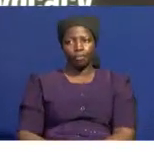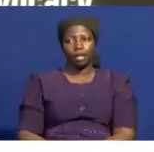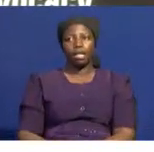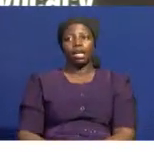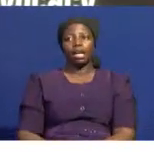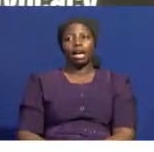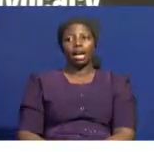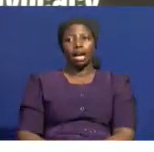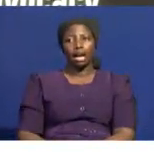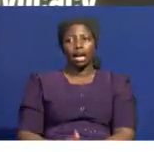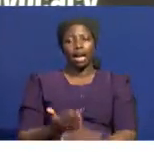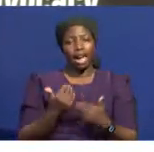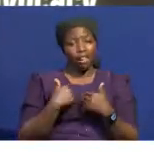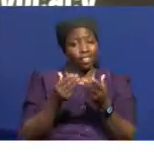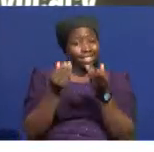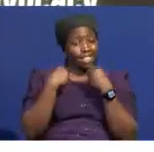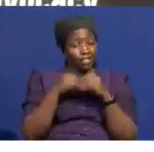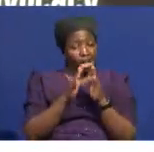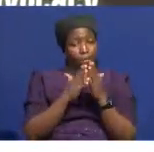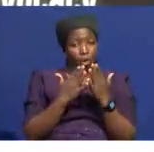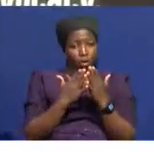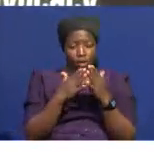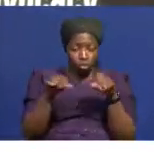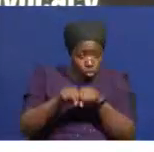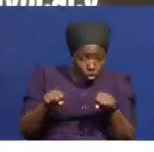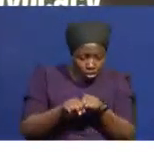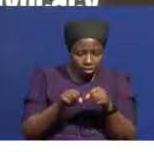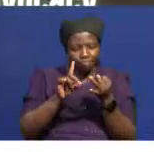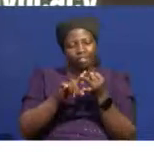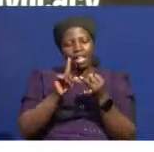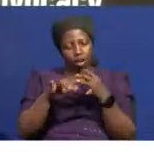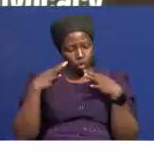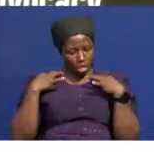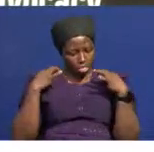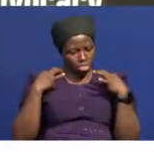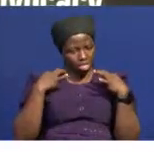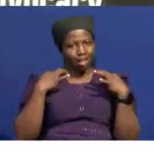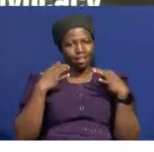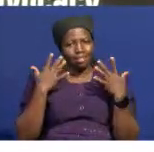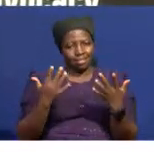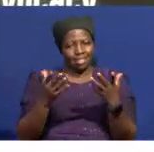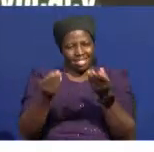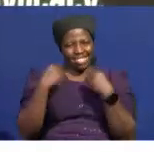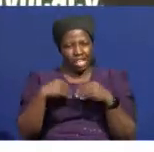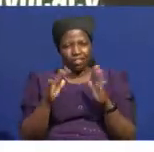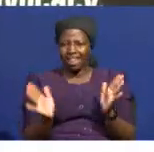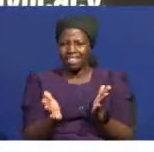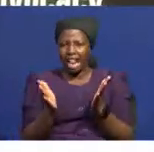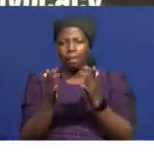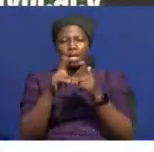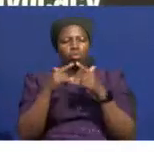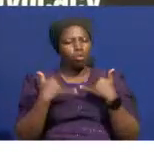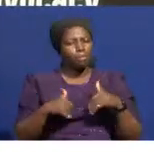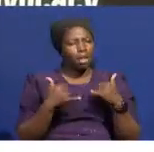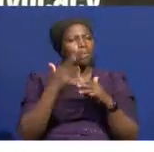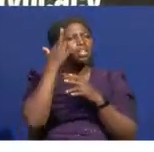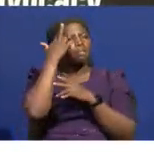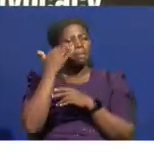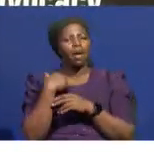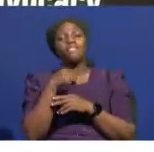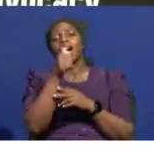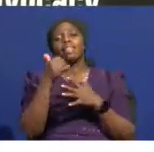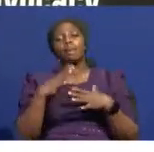Umetuondolea, umetupia boots, jersey, that inatupatia ile motisha kucheza, inasema tunakumbuka pale nje kuna watu wanatuangalia, ndo